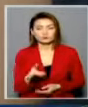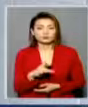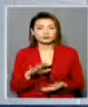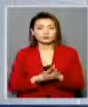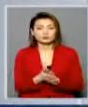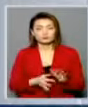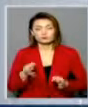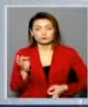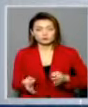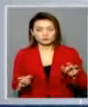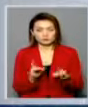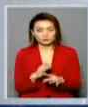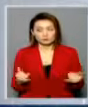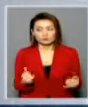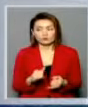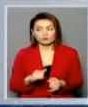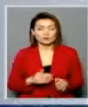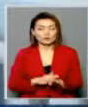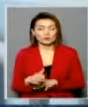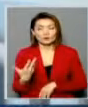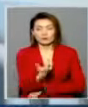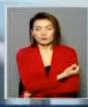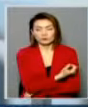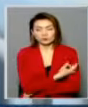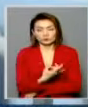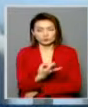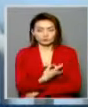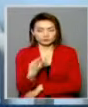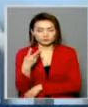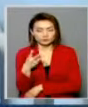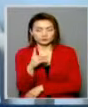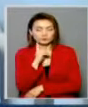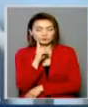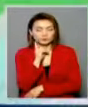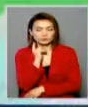стабилизируется отмечу что по оценочной матрицы наш регион находится в зеленой зоне